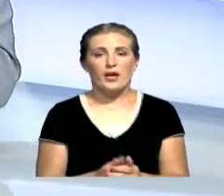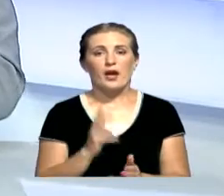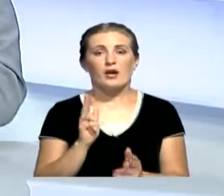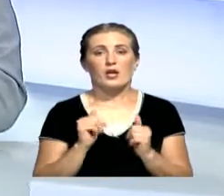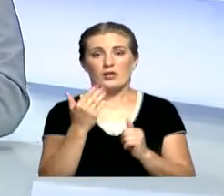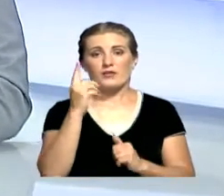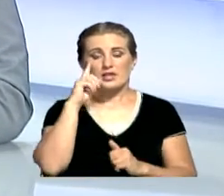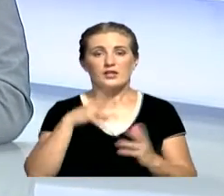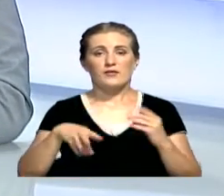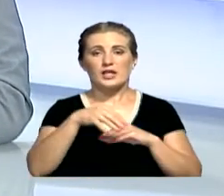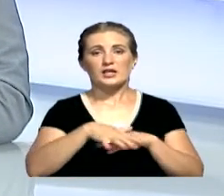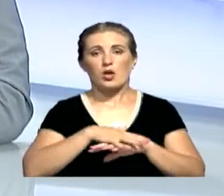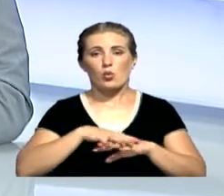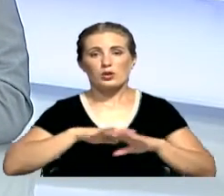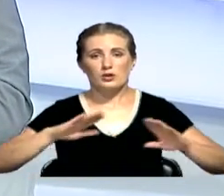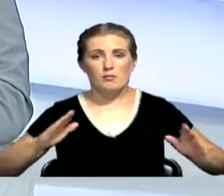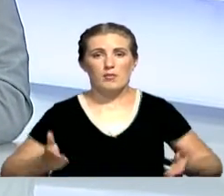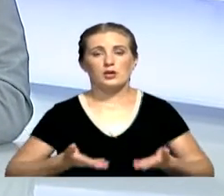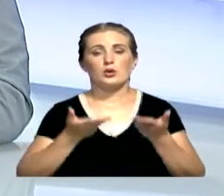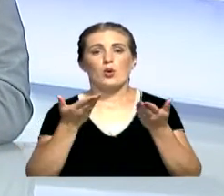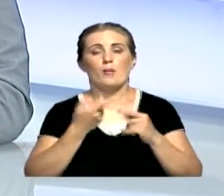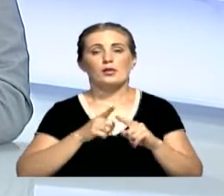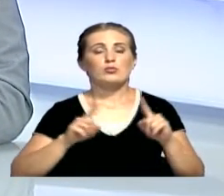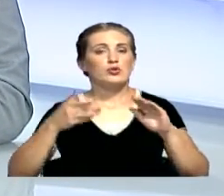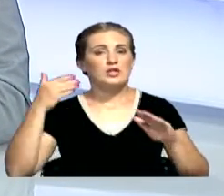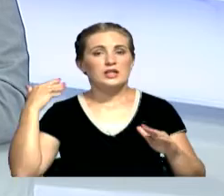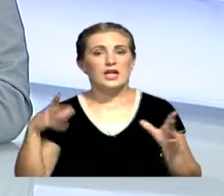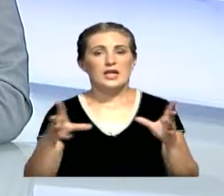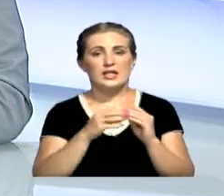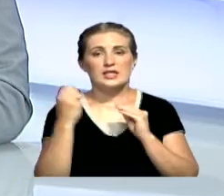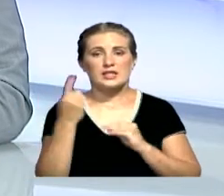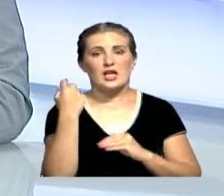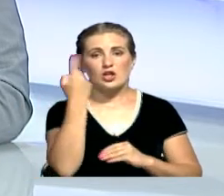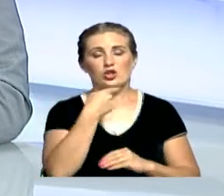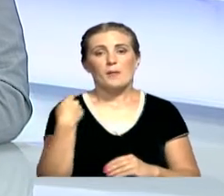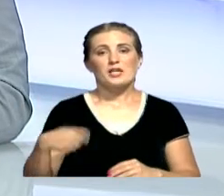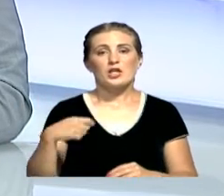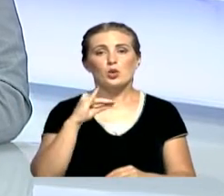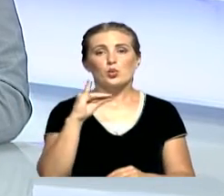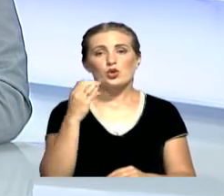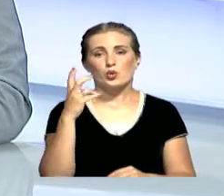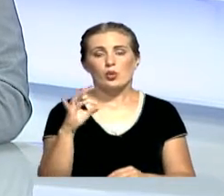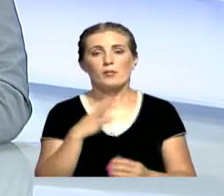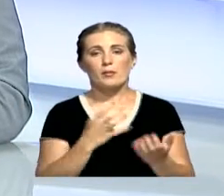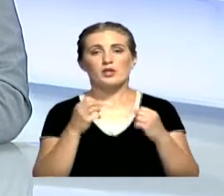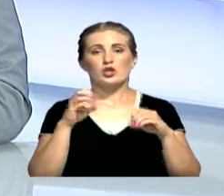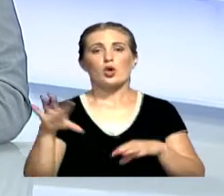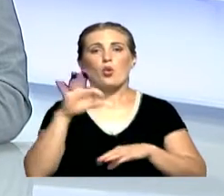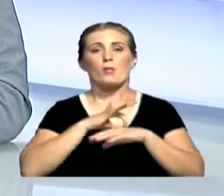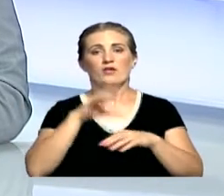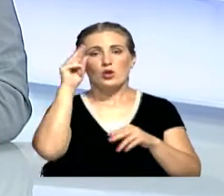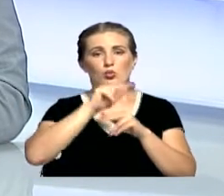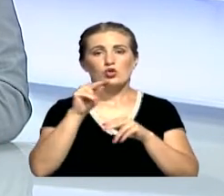всенародный подъем потому что тогда единолично президентом ющенко было принято решение о проведении учений